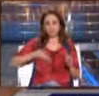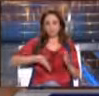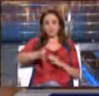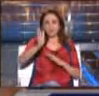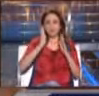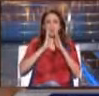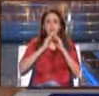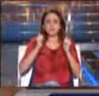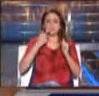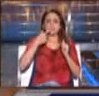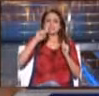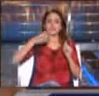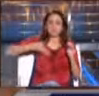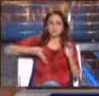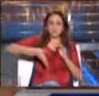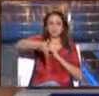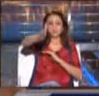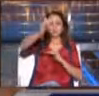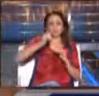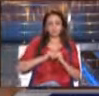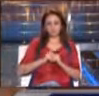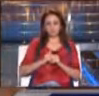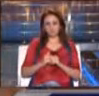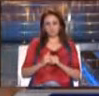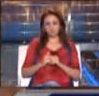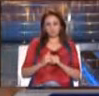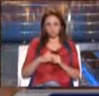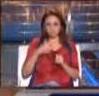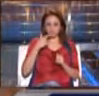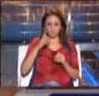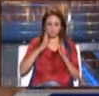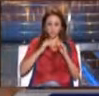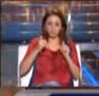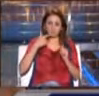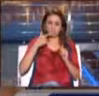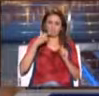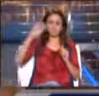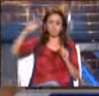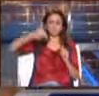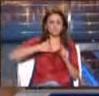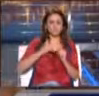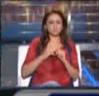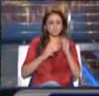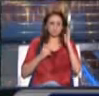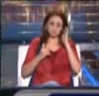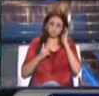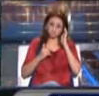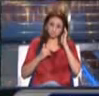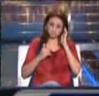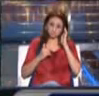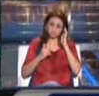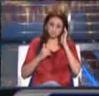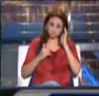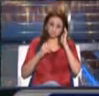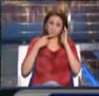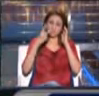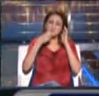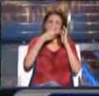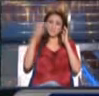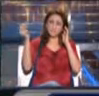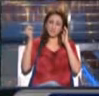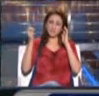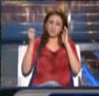اسكندريه نادر, اما يجي يعني بتوع الماستر يجوا يقولوا لك بس اكيد نسبه الالتراس هم اللي عملوا اي 200 لا 200 واحد